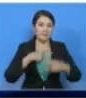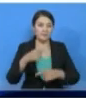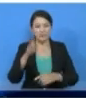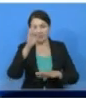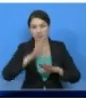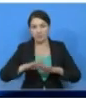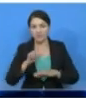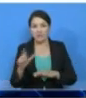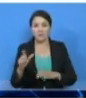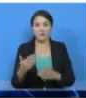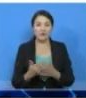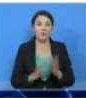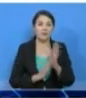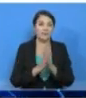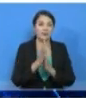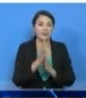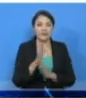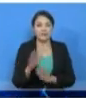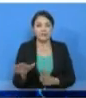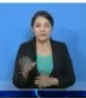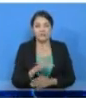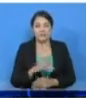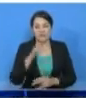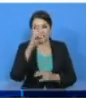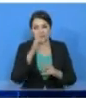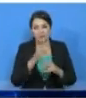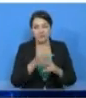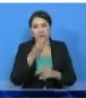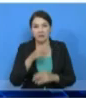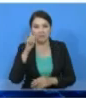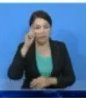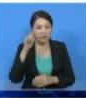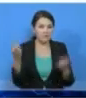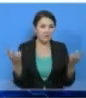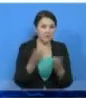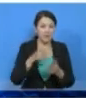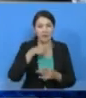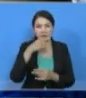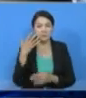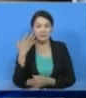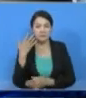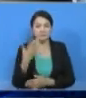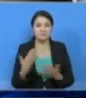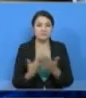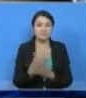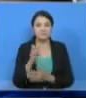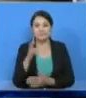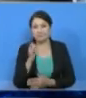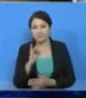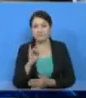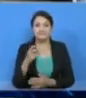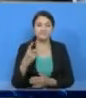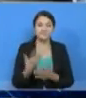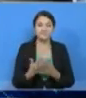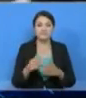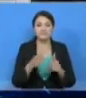елдің адамды азаматтары өсіп келе жатқан нелеріміз бәрі осы елдің атауларын жақсы біліп жүру керек және айтылуға оңай. Жаңақоныс екі тұрғын алабында да